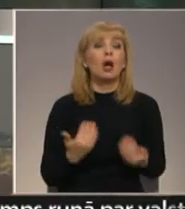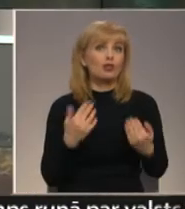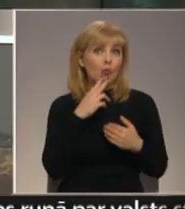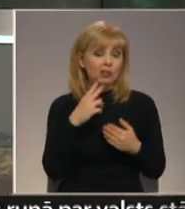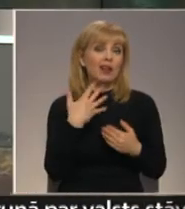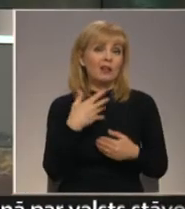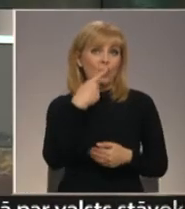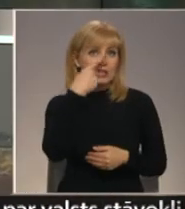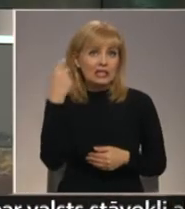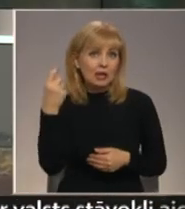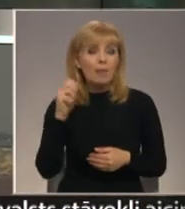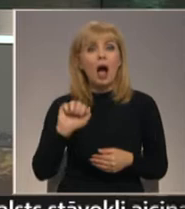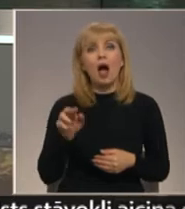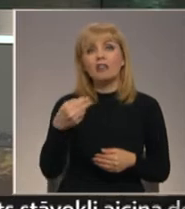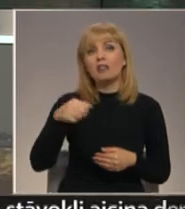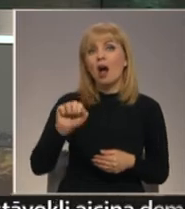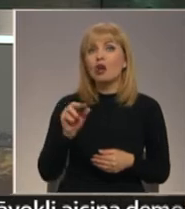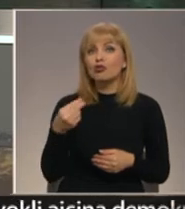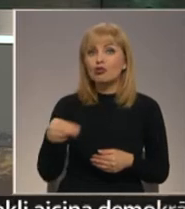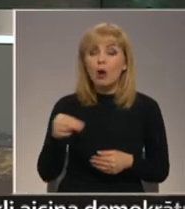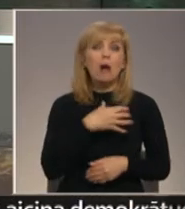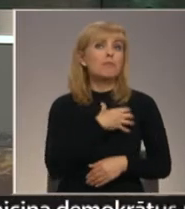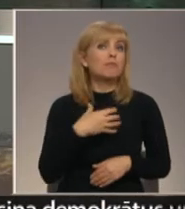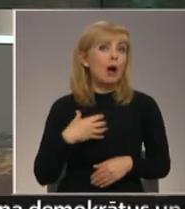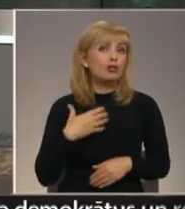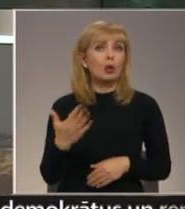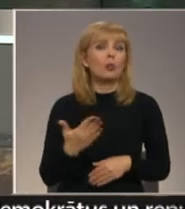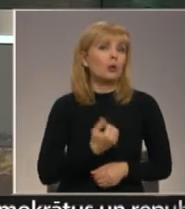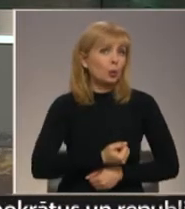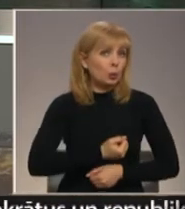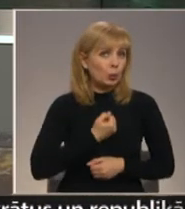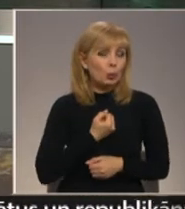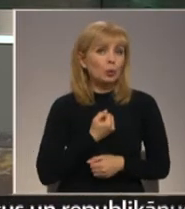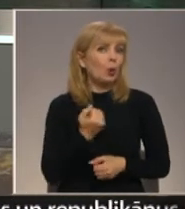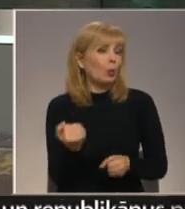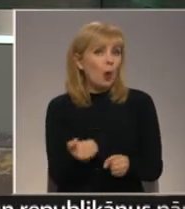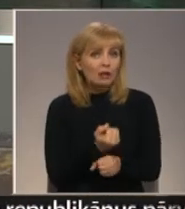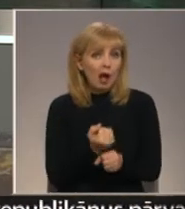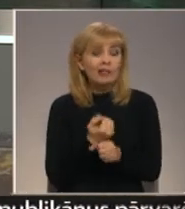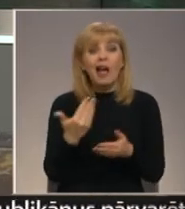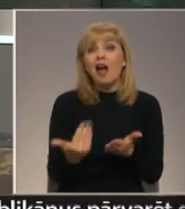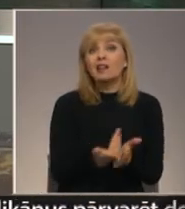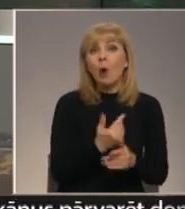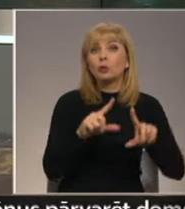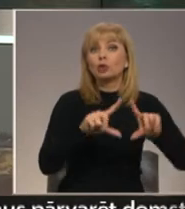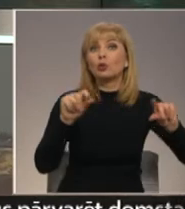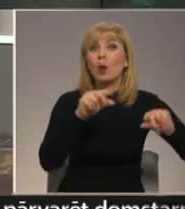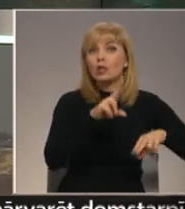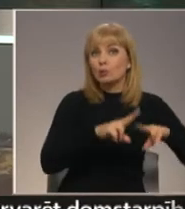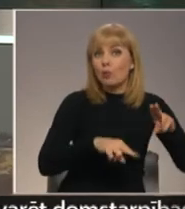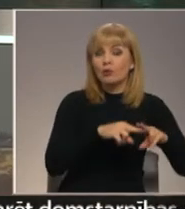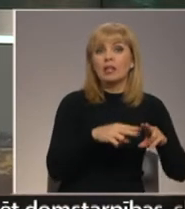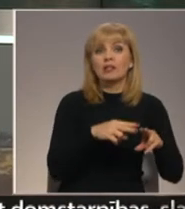Šonadēļ jau ziņojām, ka Ādažu pašvaldība ir nonākusi grūtas izvēles priekšā. Jaunās skolas būvniecības iepirkumā